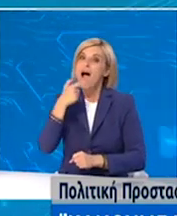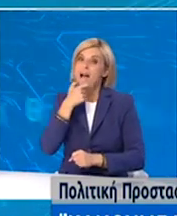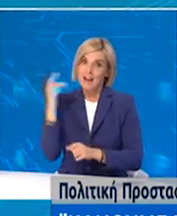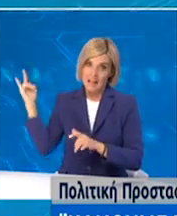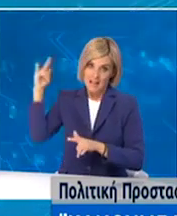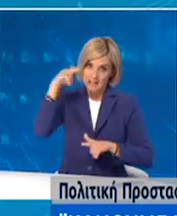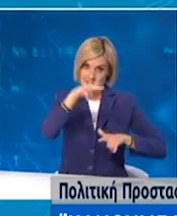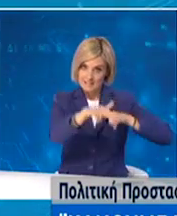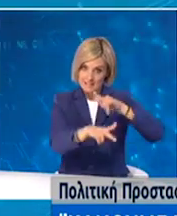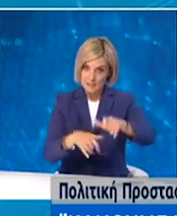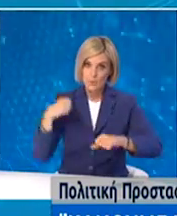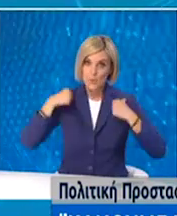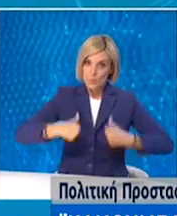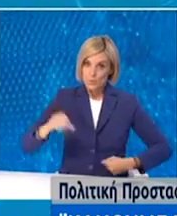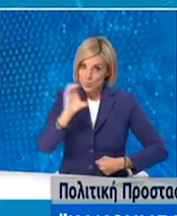έχουν προσέλθει